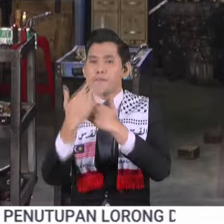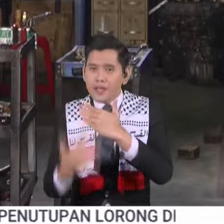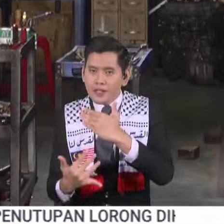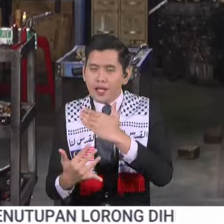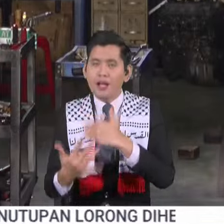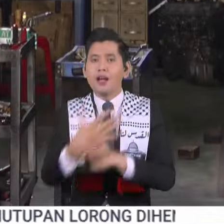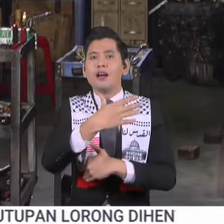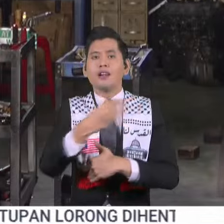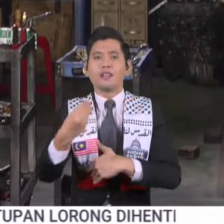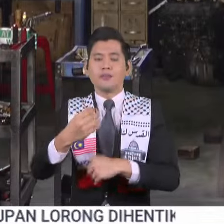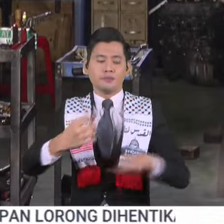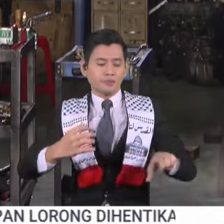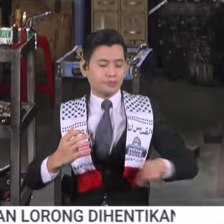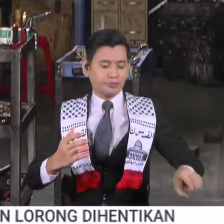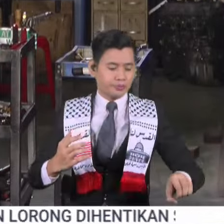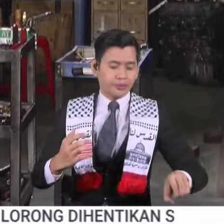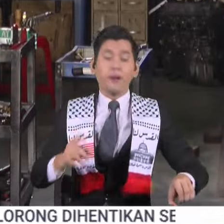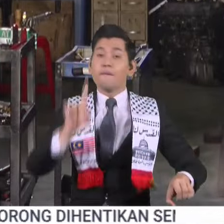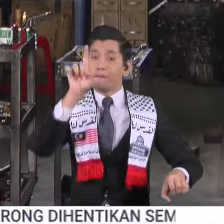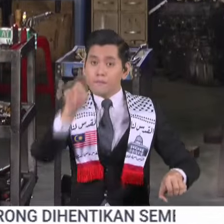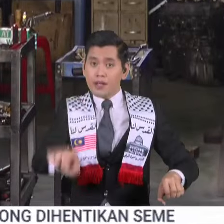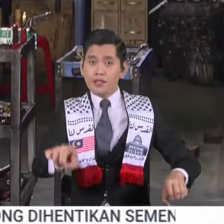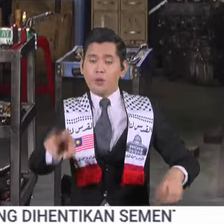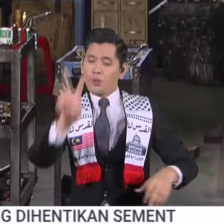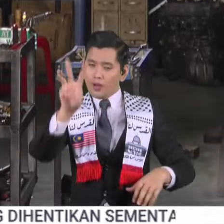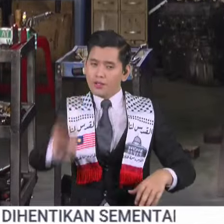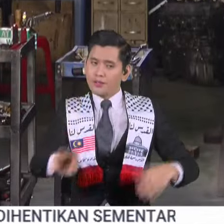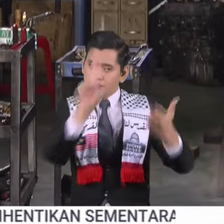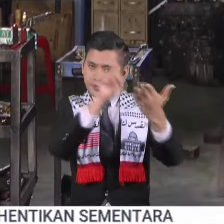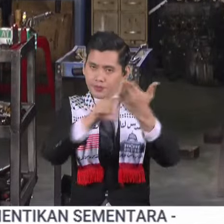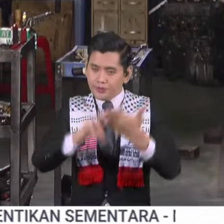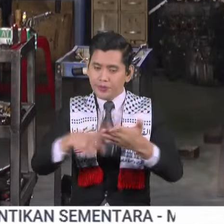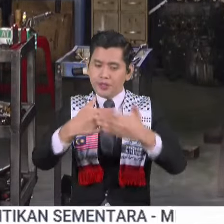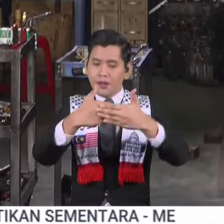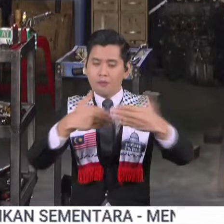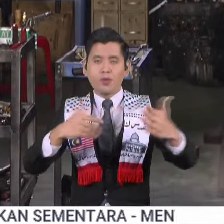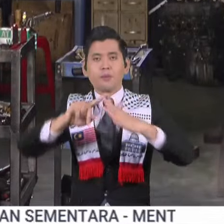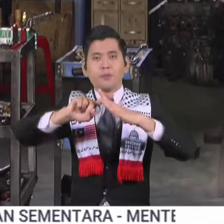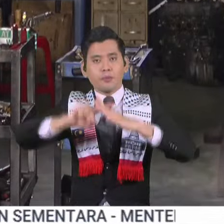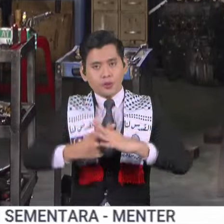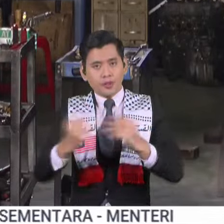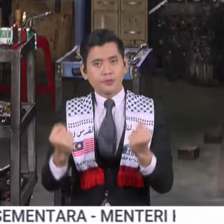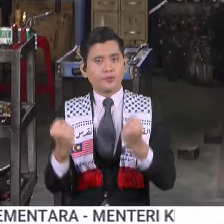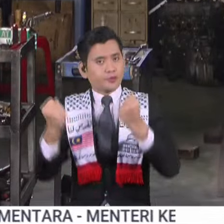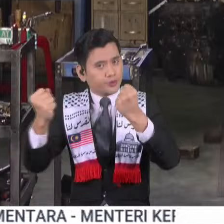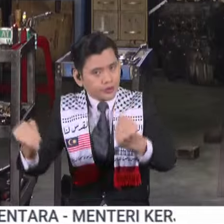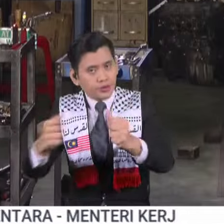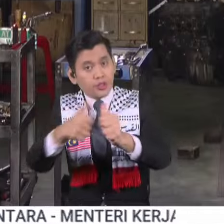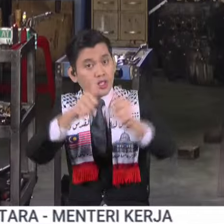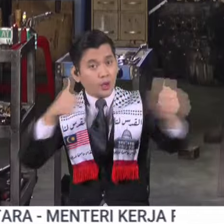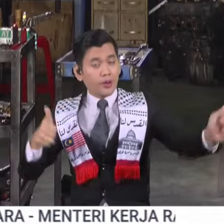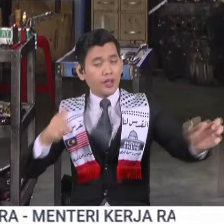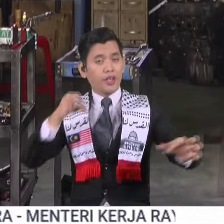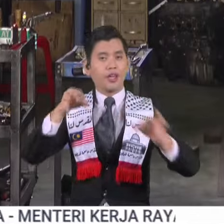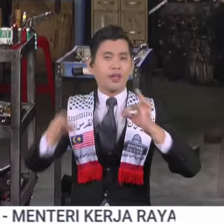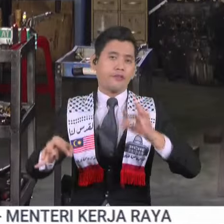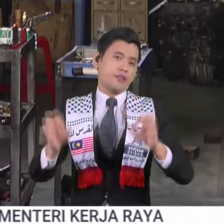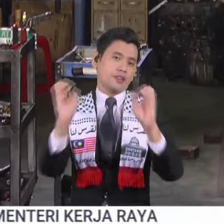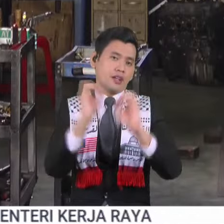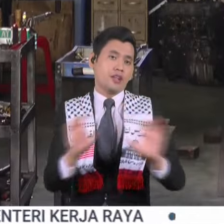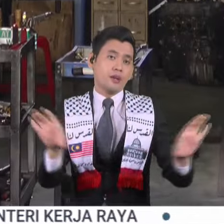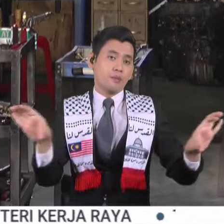antara perkara asas yang wajib anda periksa sebelum memulakan perjalanan jauh. Kegagalan berbuat sedemikian